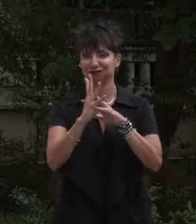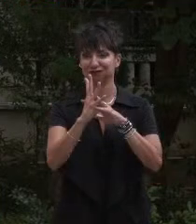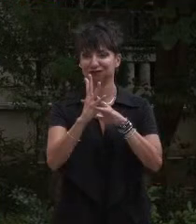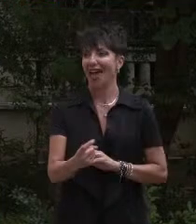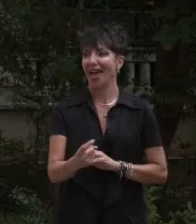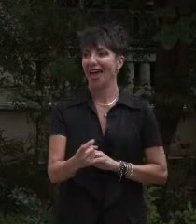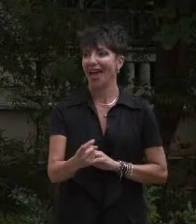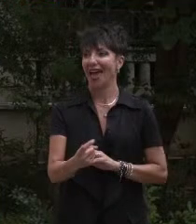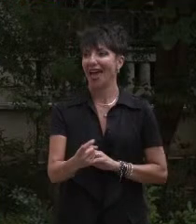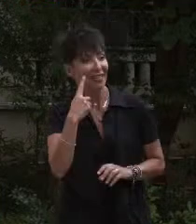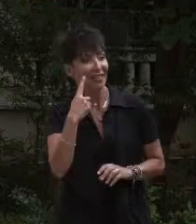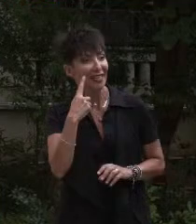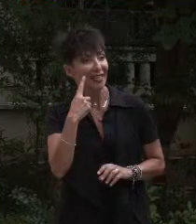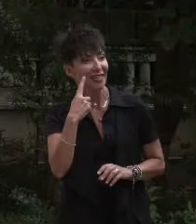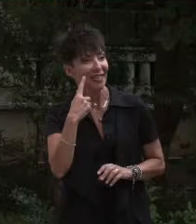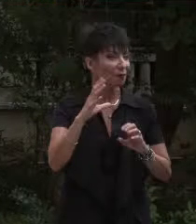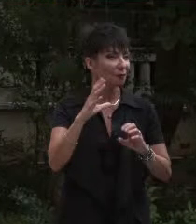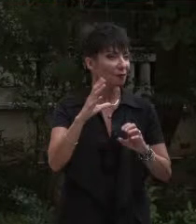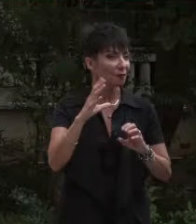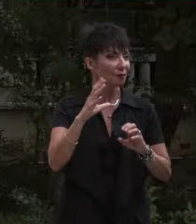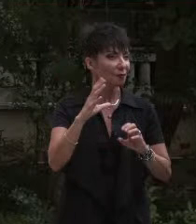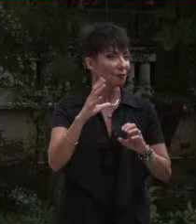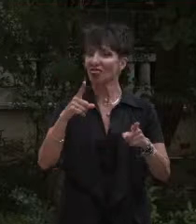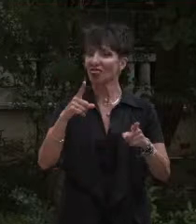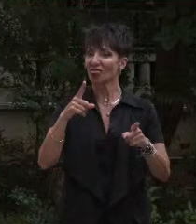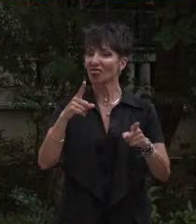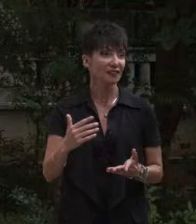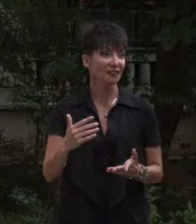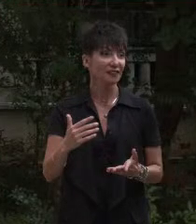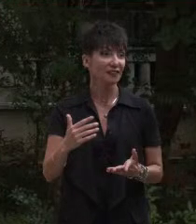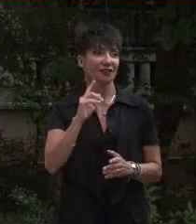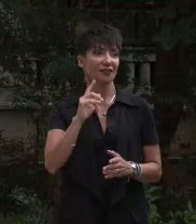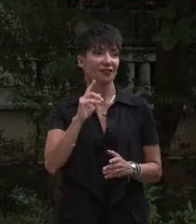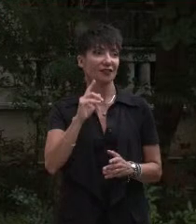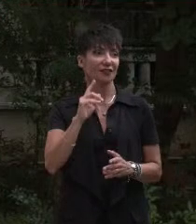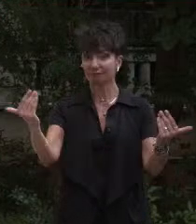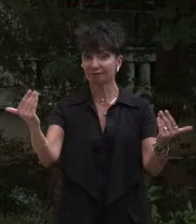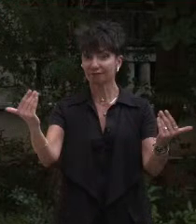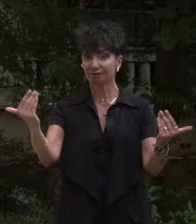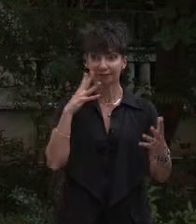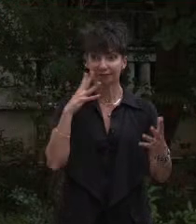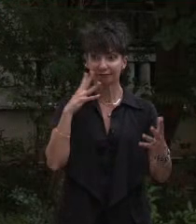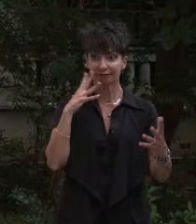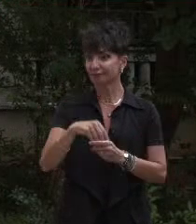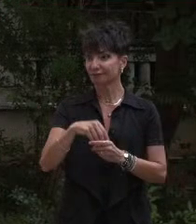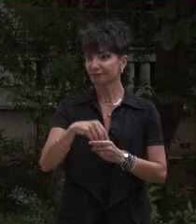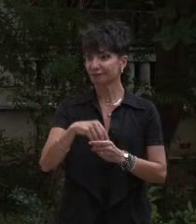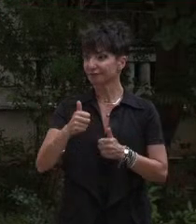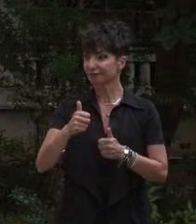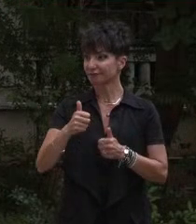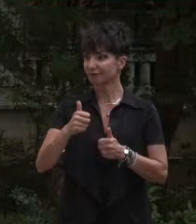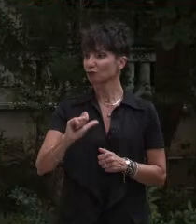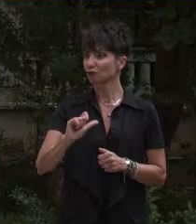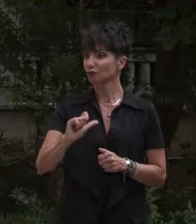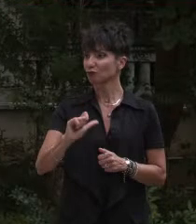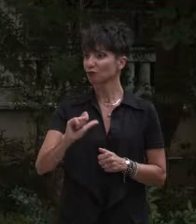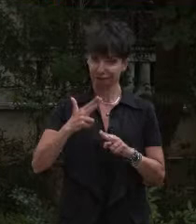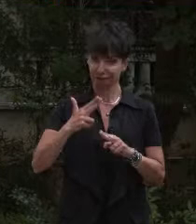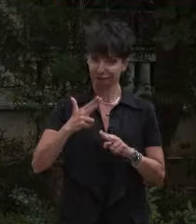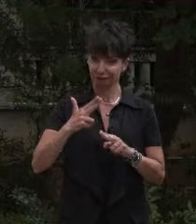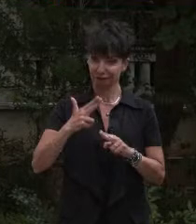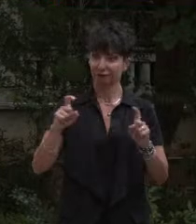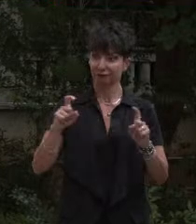γονείς, στους εκπαιδευτικούς, στους δασκάλους, σας παρότριναν. Εκείνο που έχω να πω είναι